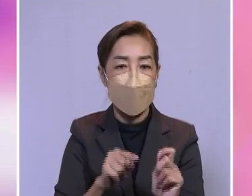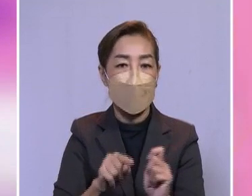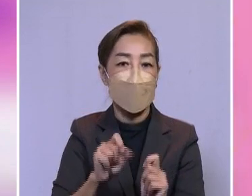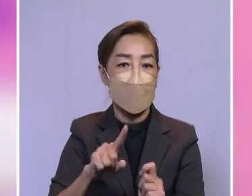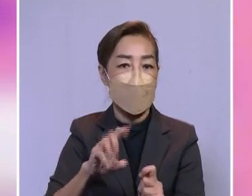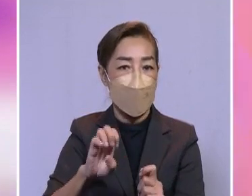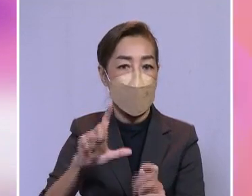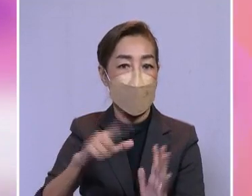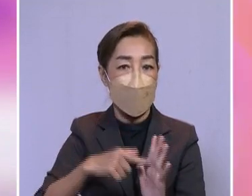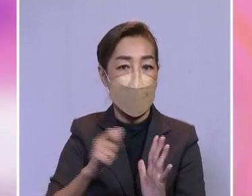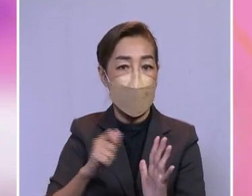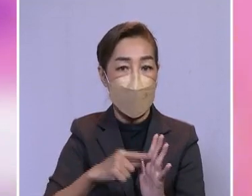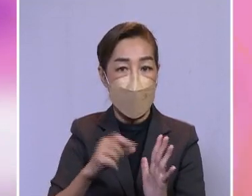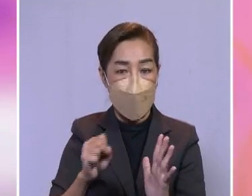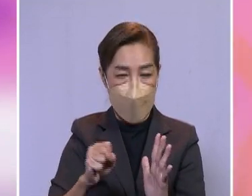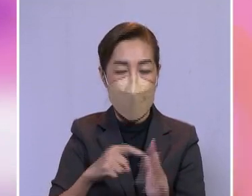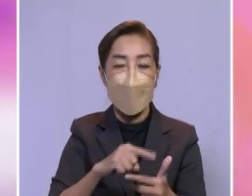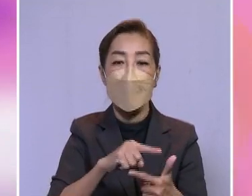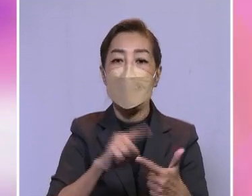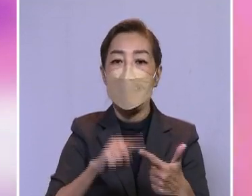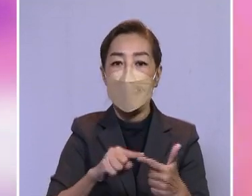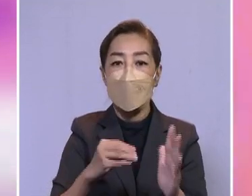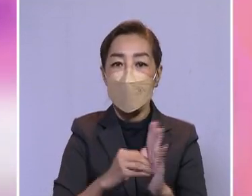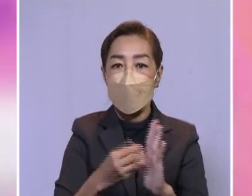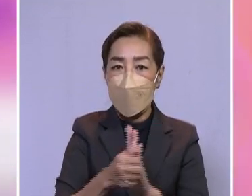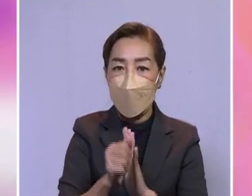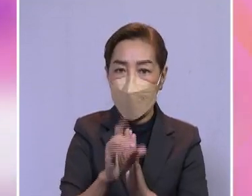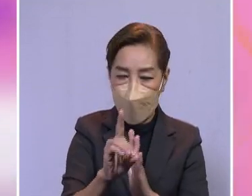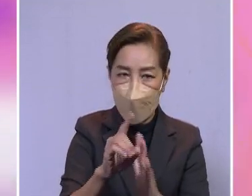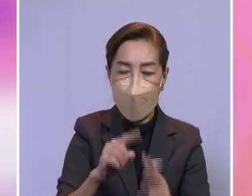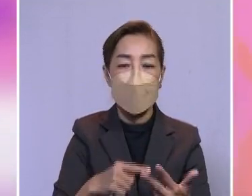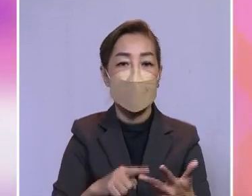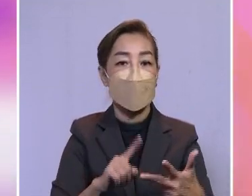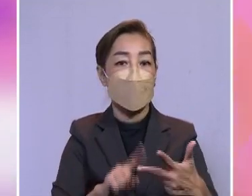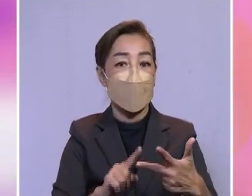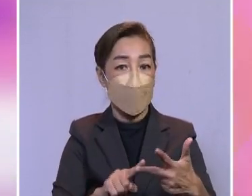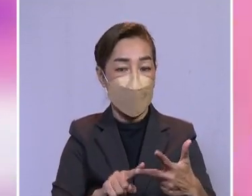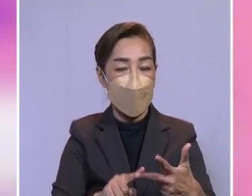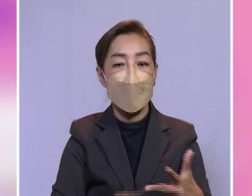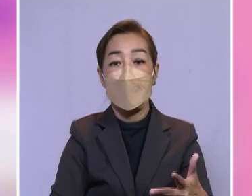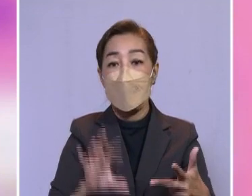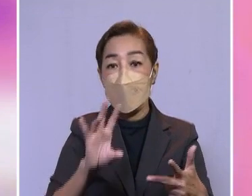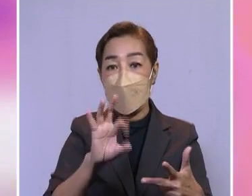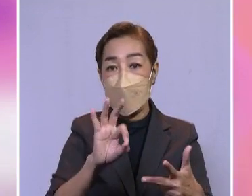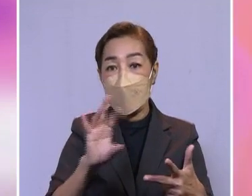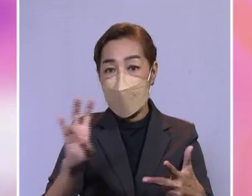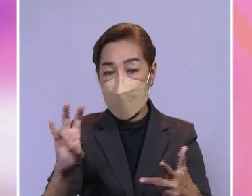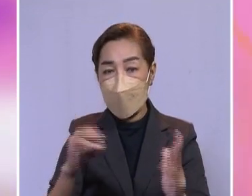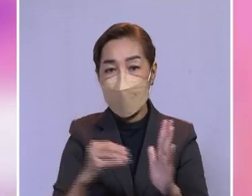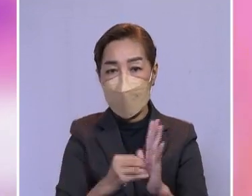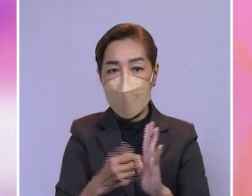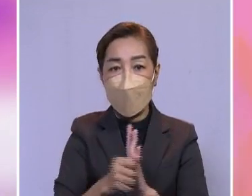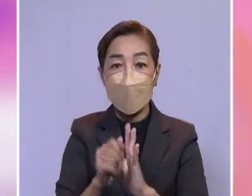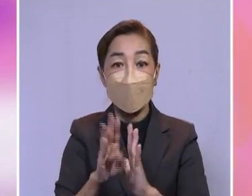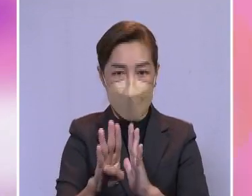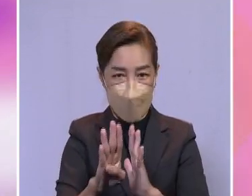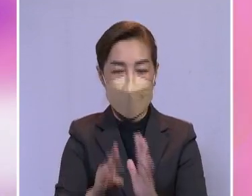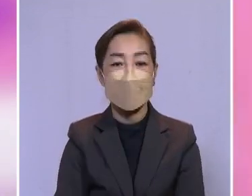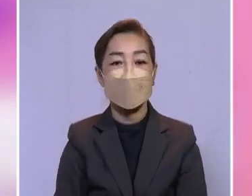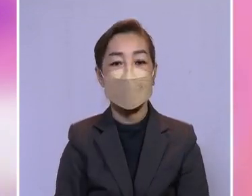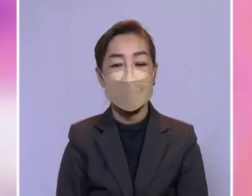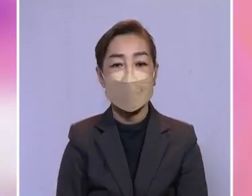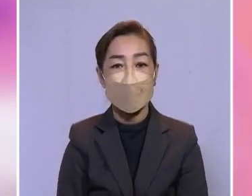ขบวนรถที่ 967กรุงเทพฯ -อุดรธานีและกระบวนที่ 3เป็นขบวนที่ 977กรุงเทพฯ -อุบลราชธานี